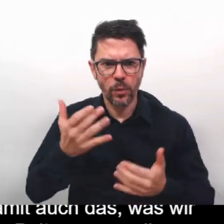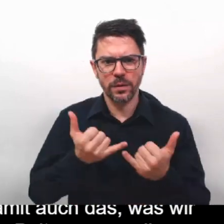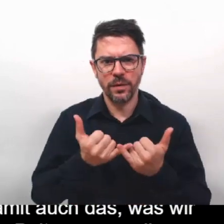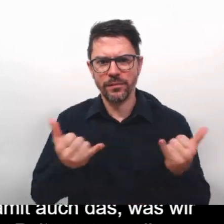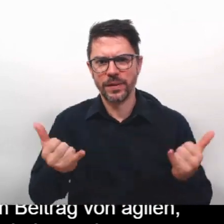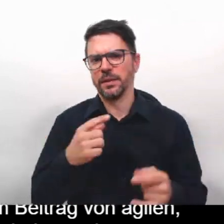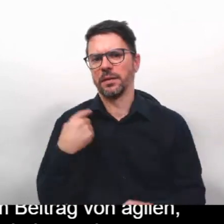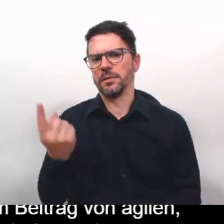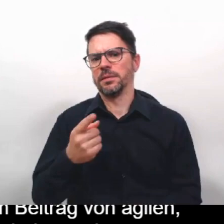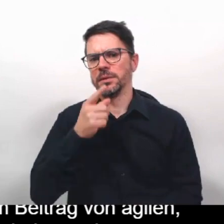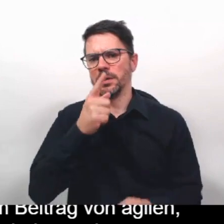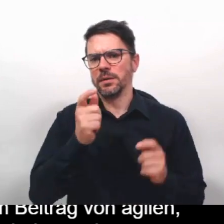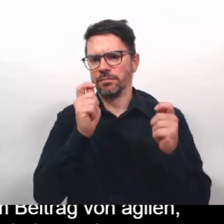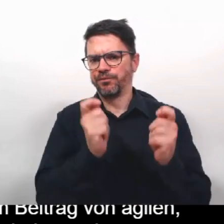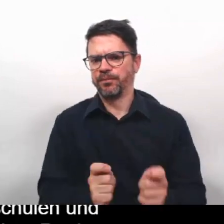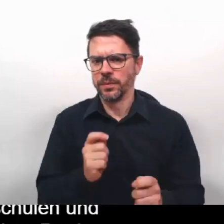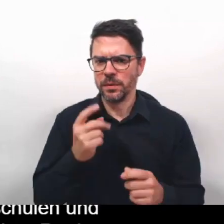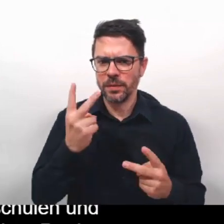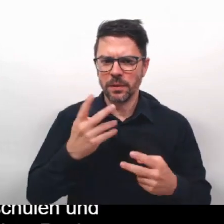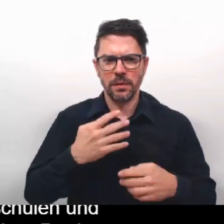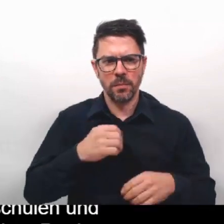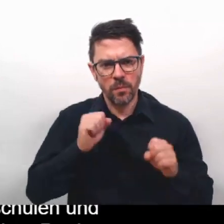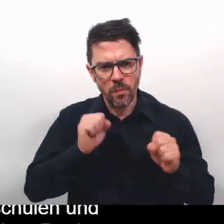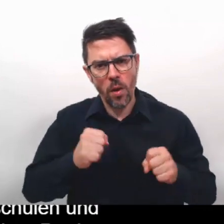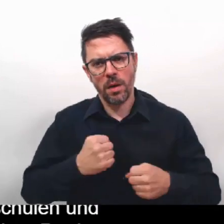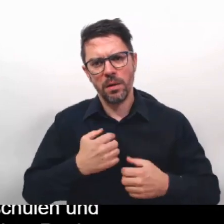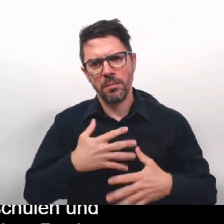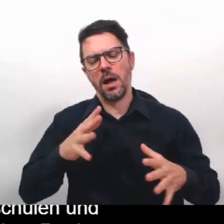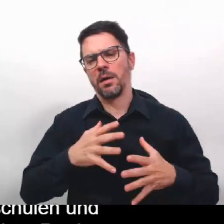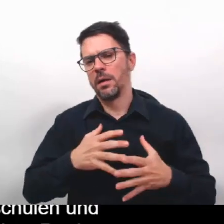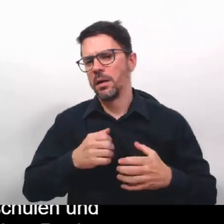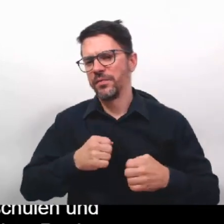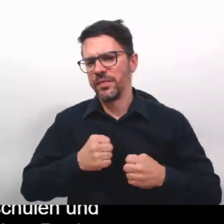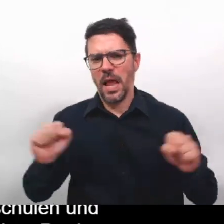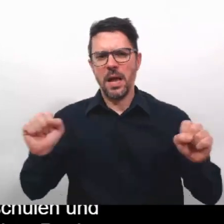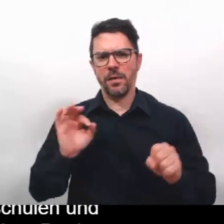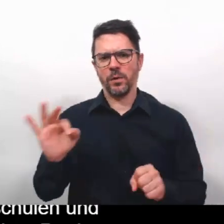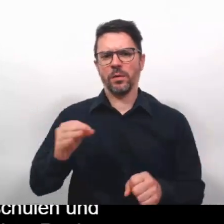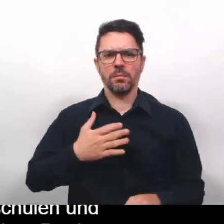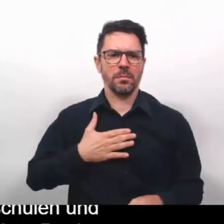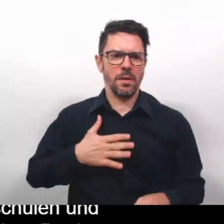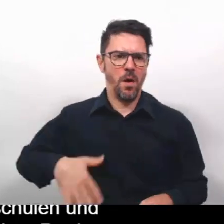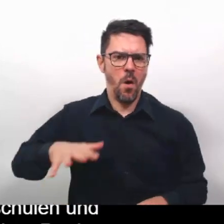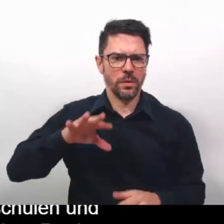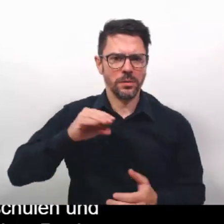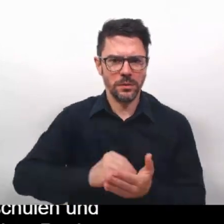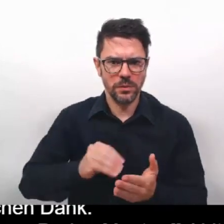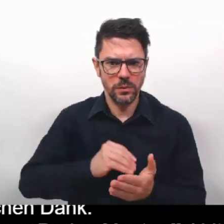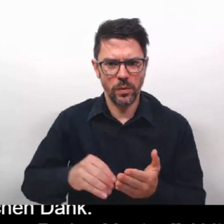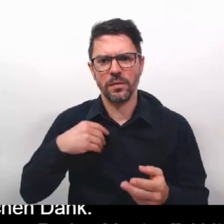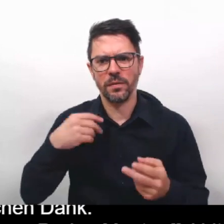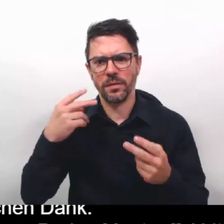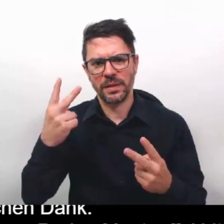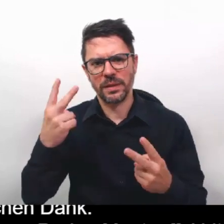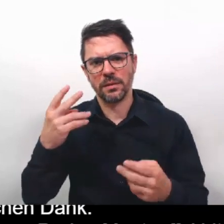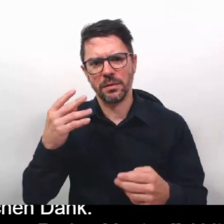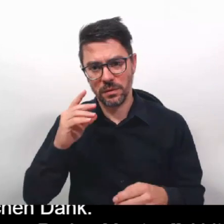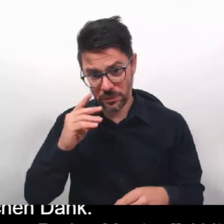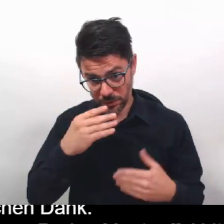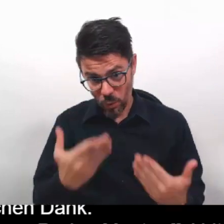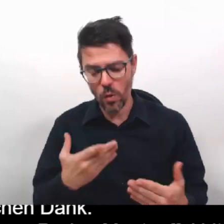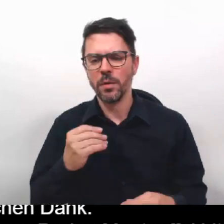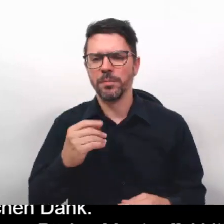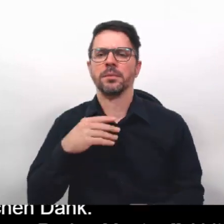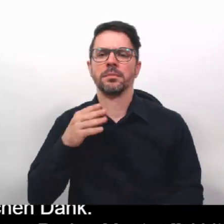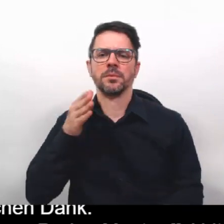heute ihre Leitgedanken für eine Hochschulreform im Rahmen der Ministerratsbehandlung einbringen und diskutieren